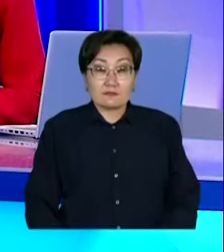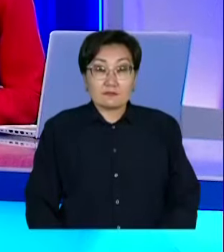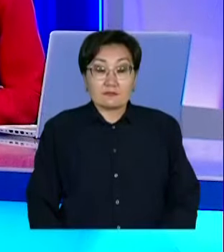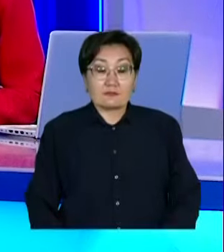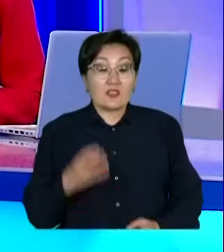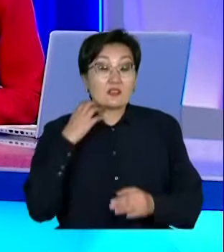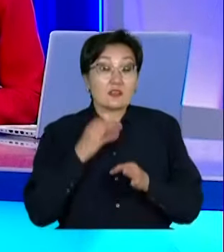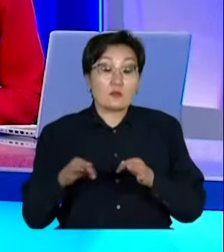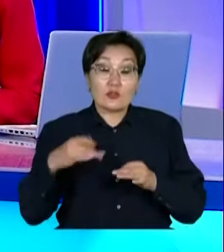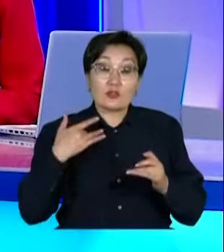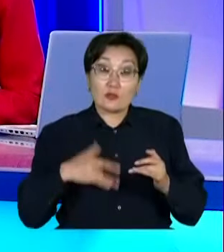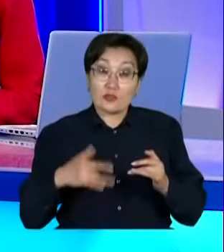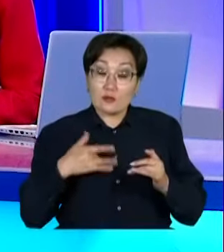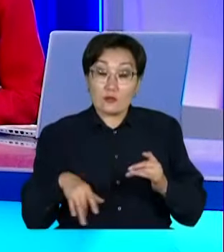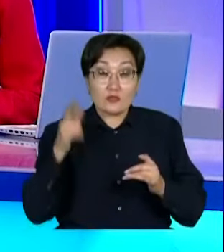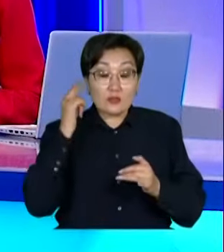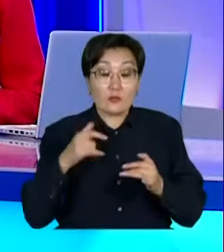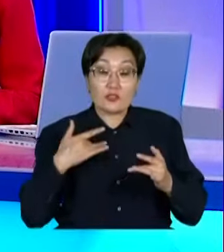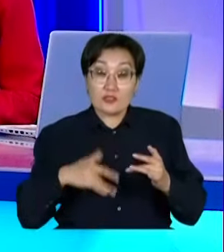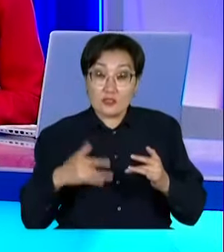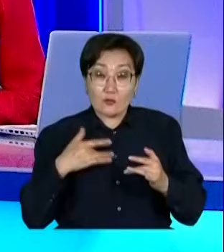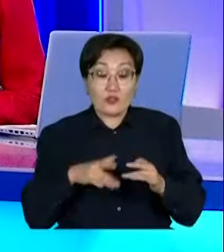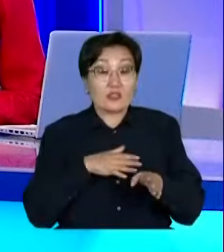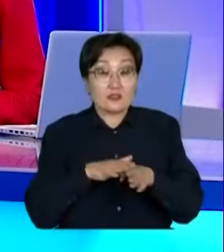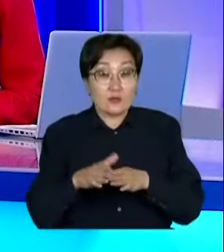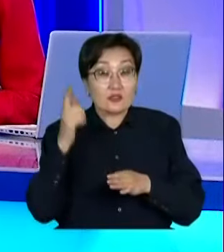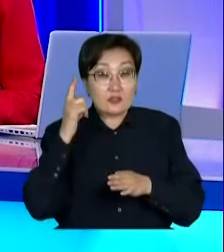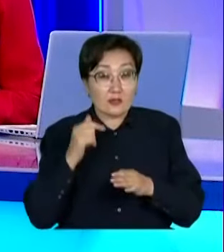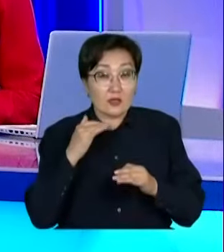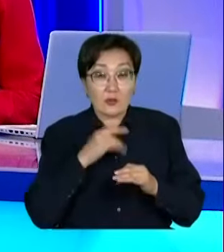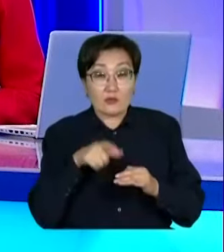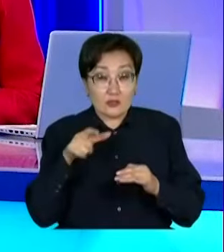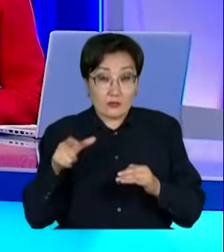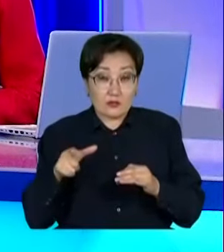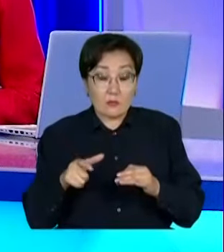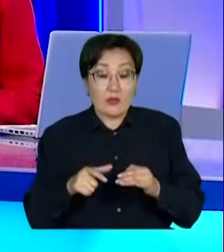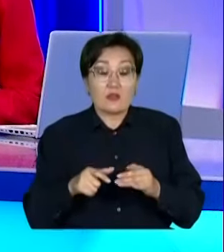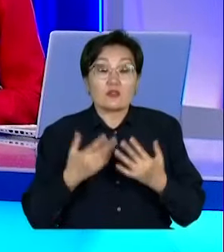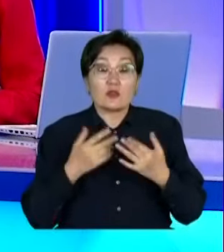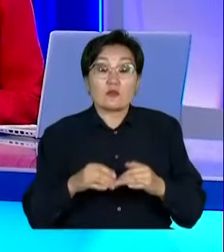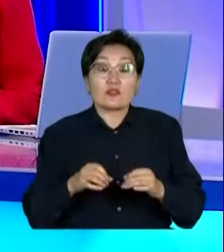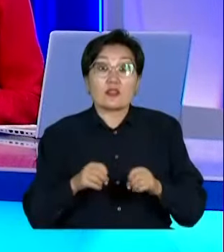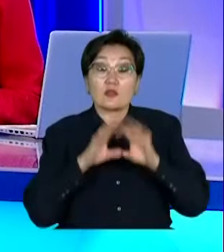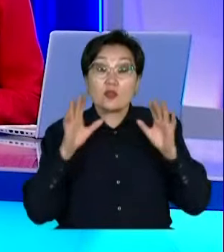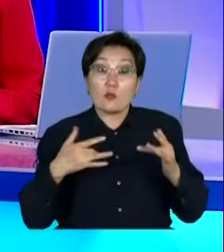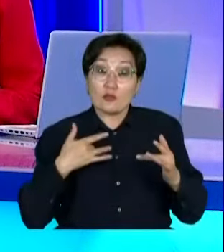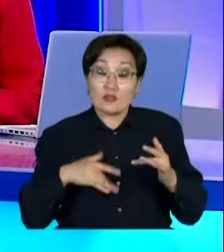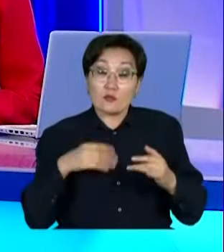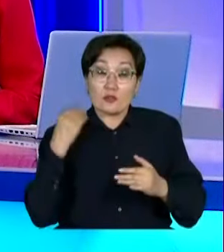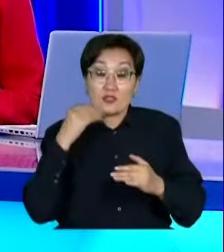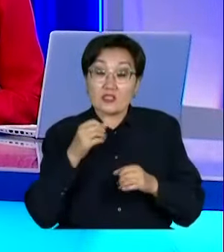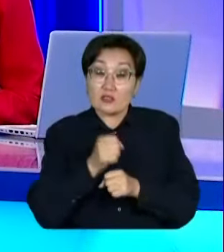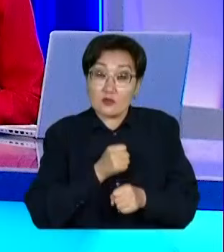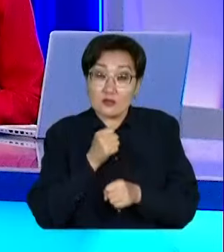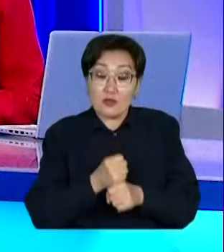Сыр өңірінде домбыраның құлағында ойнап, күйді нақышына келтіріп орындайтындар жетерлік. Ал төрден түспеген күйелі аспапты сапалы етіп